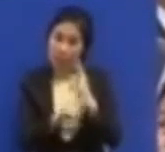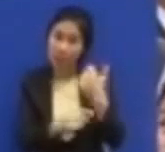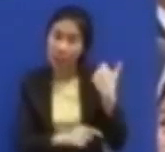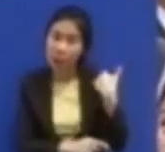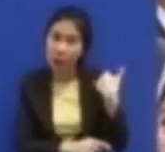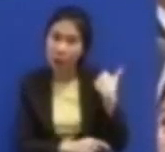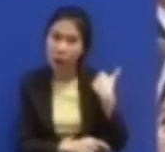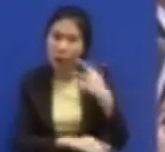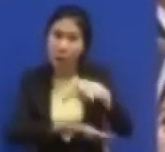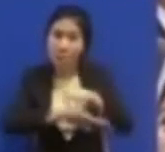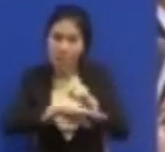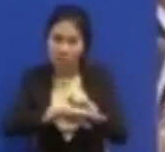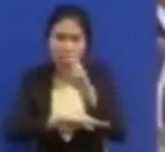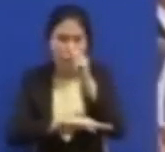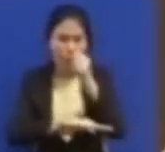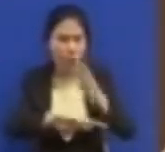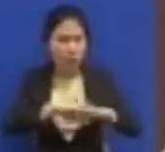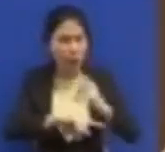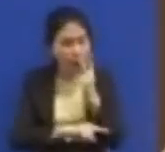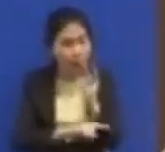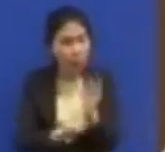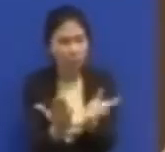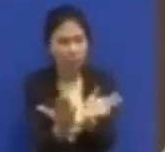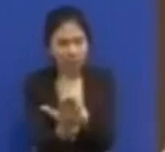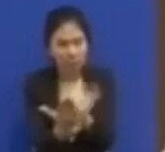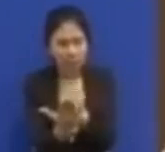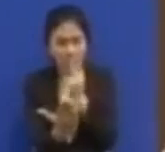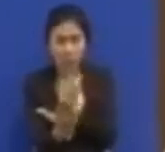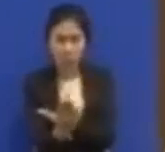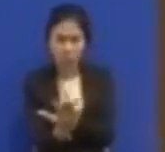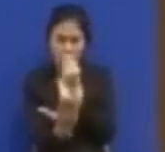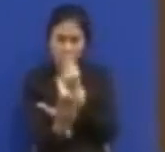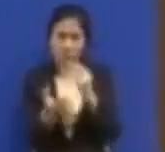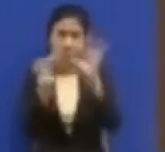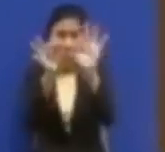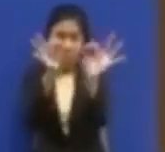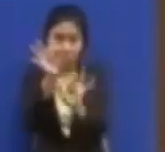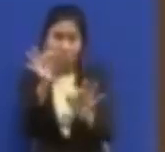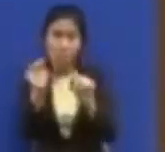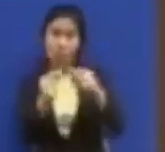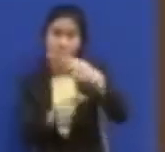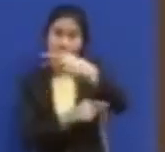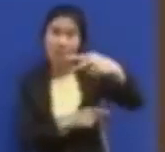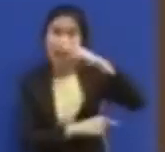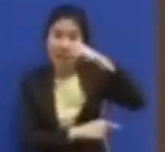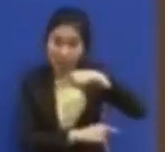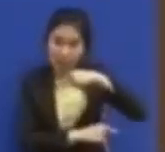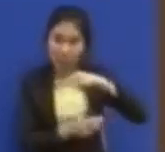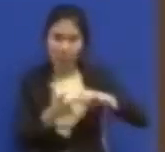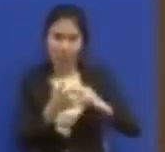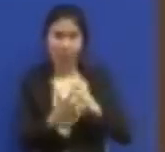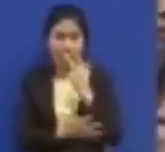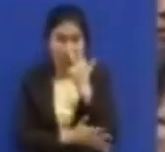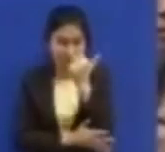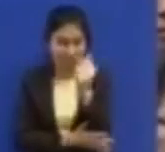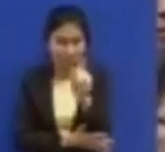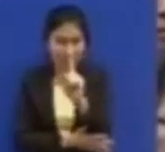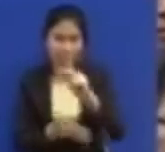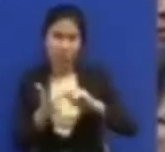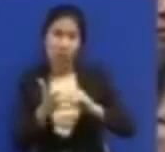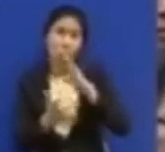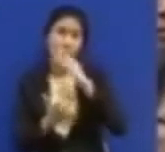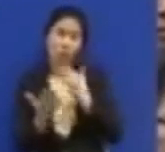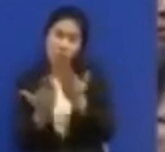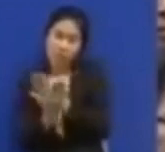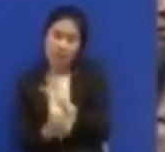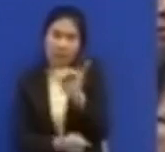ดดูนะครับอ่านตามข้อความที่เป็นภาษาไทยนะครับไม่ถูกฮะเสนอไม่ได้ครับ